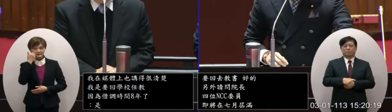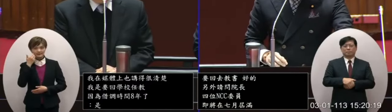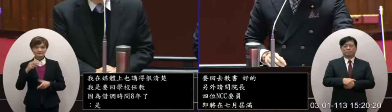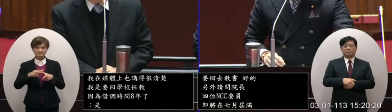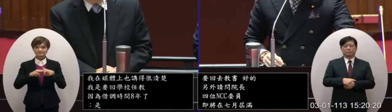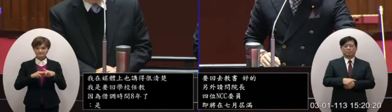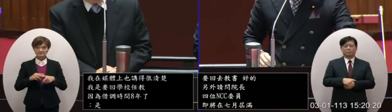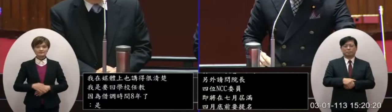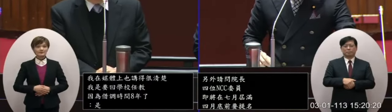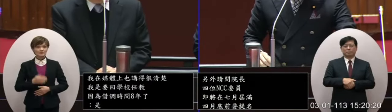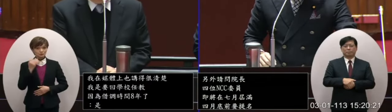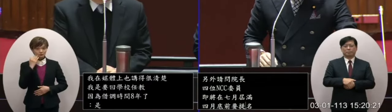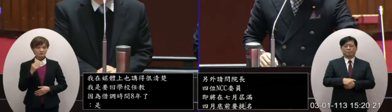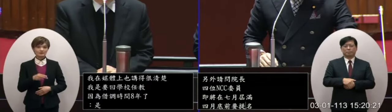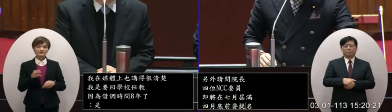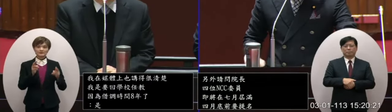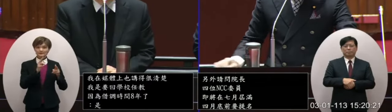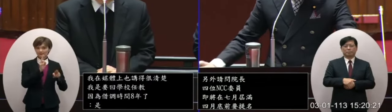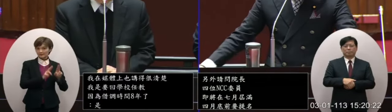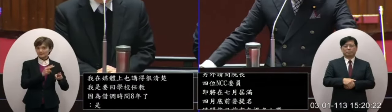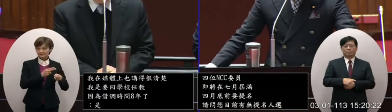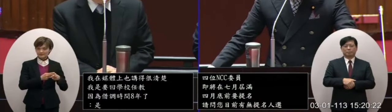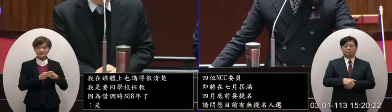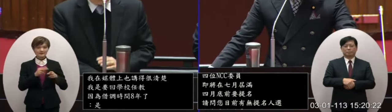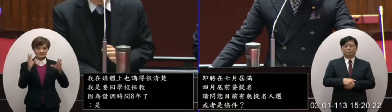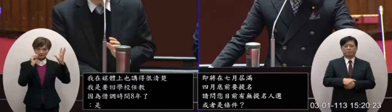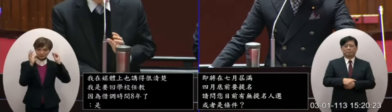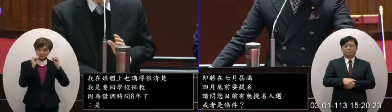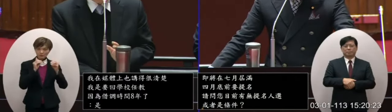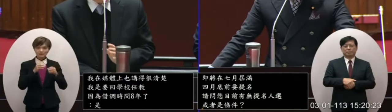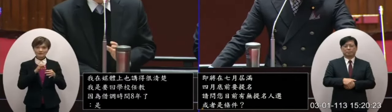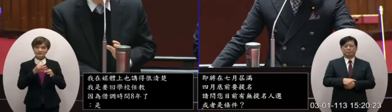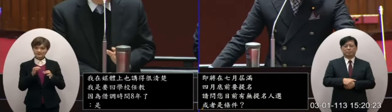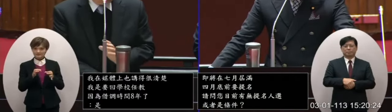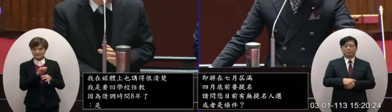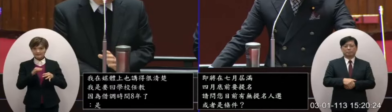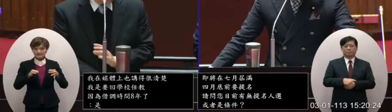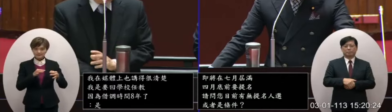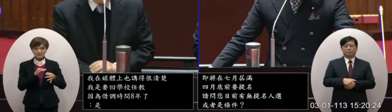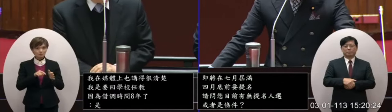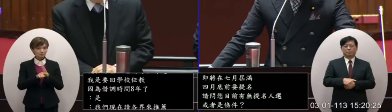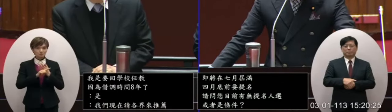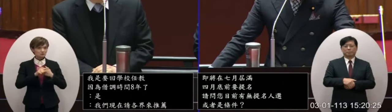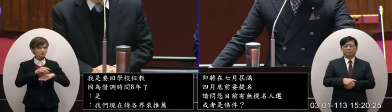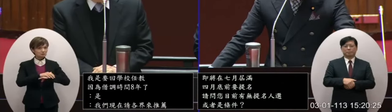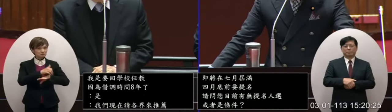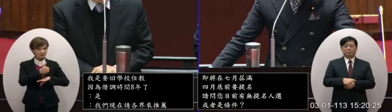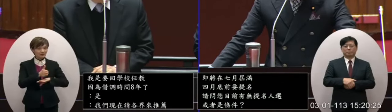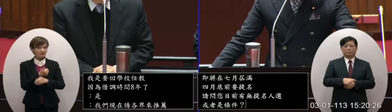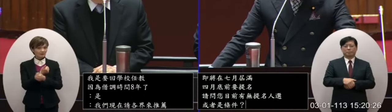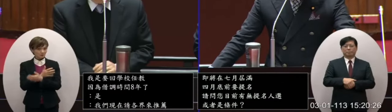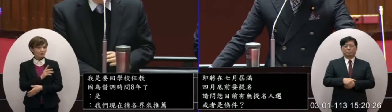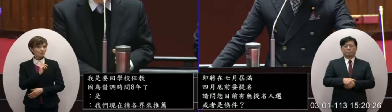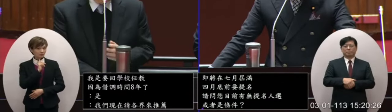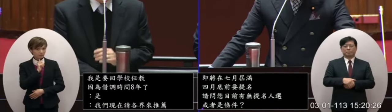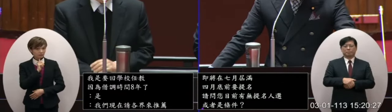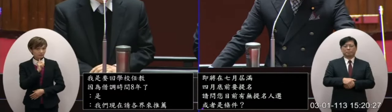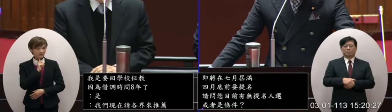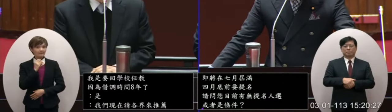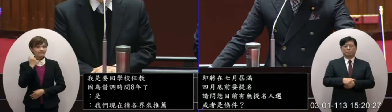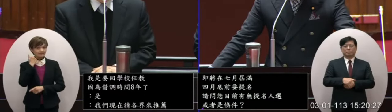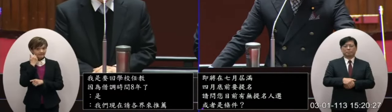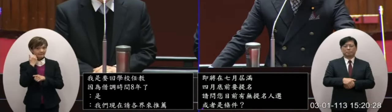有电信、资讯、传播、法律或财经等专业学士，或者是有实务经验的哈啊这